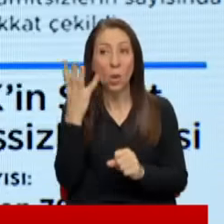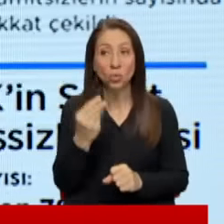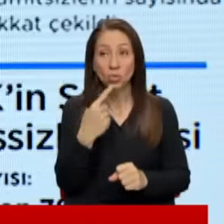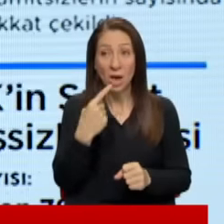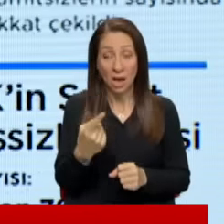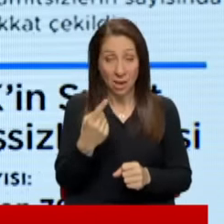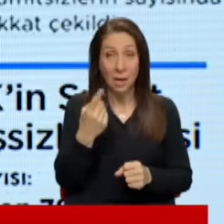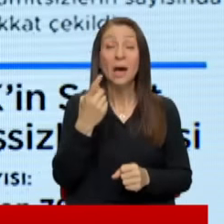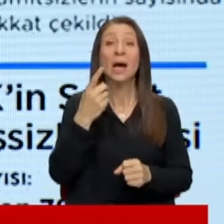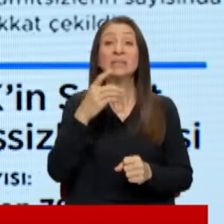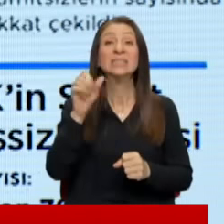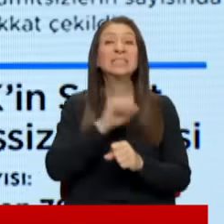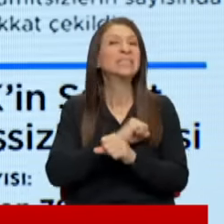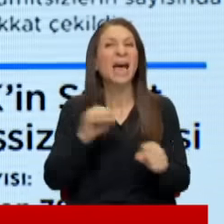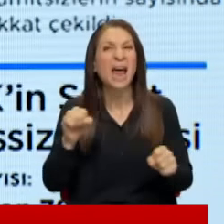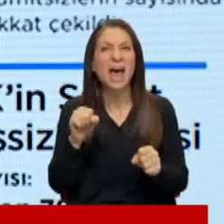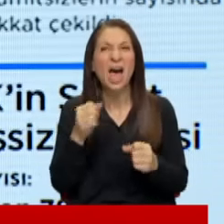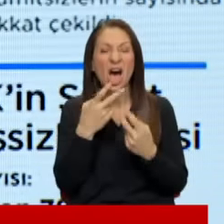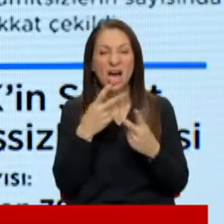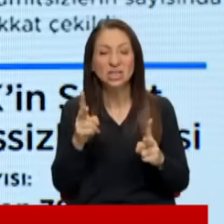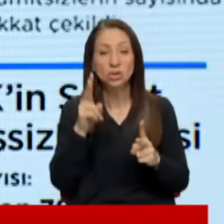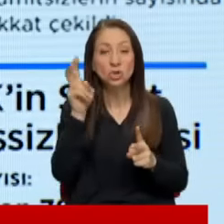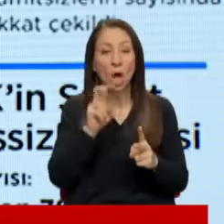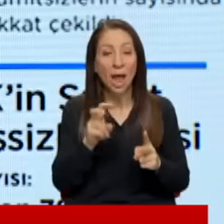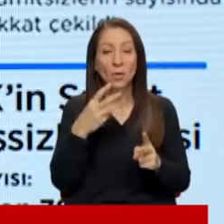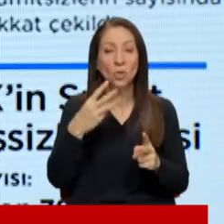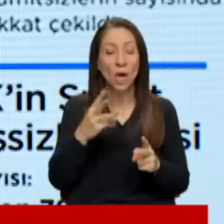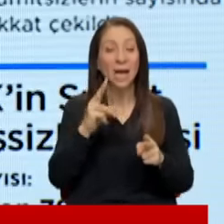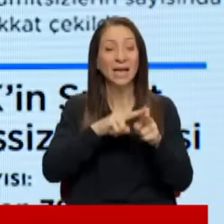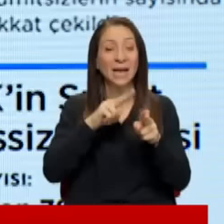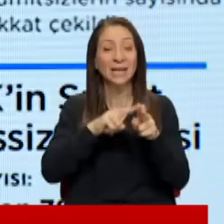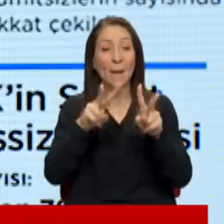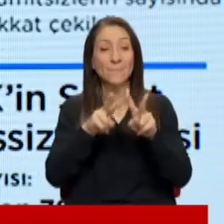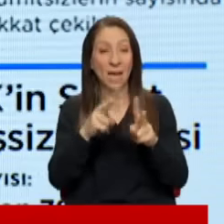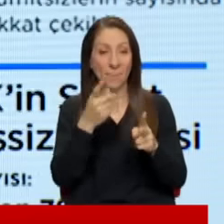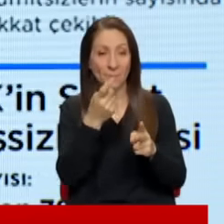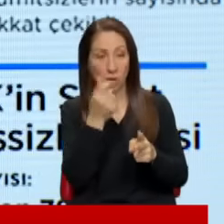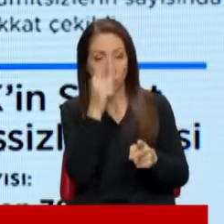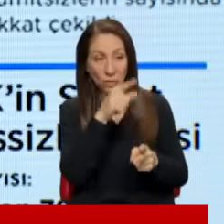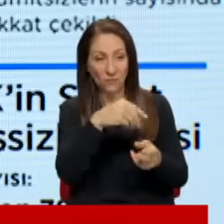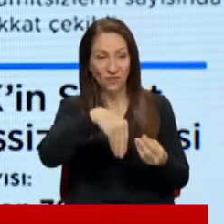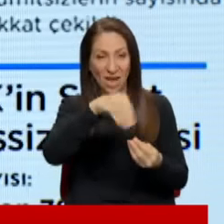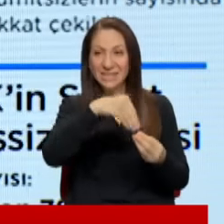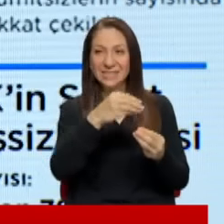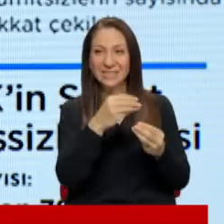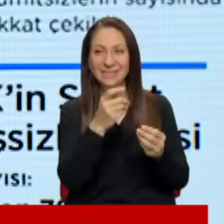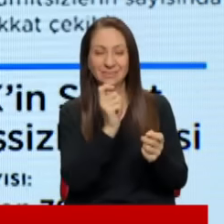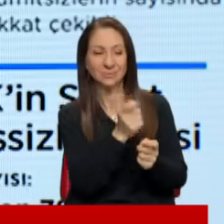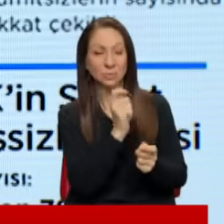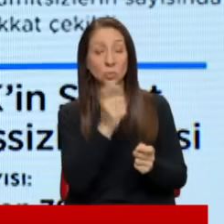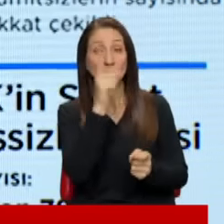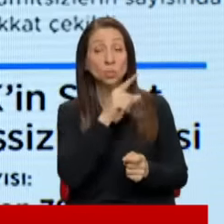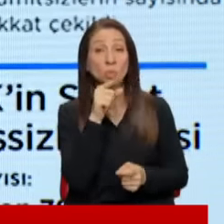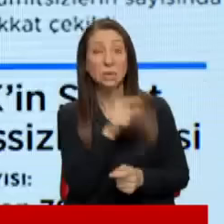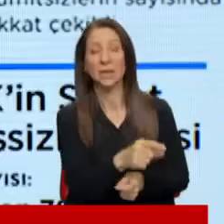açıklandı. Zarar taşınan açık döviz pozisyonları ve kur korumalı mevduat, kur farkı